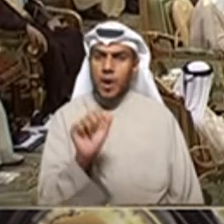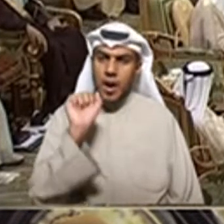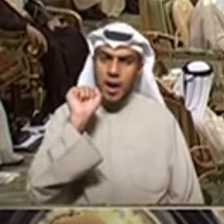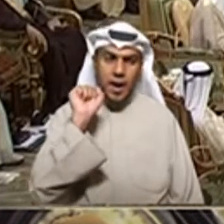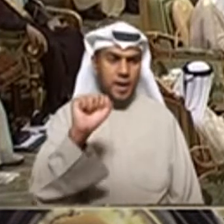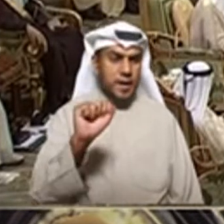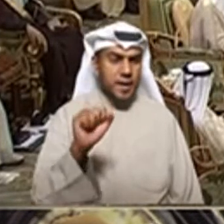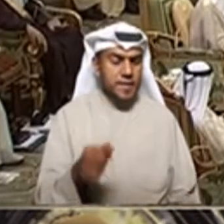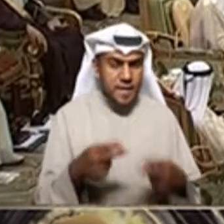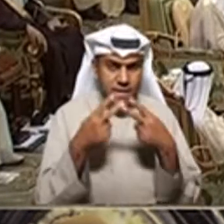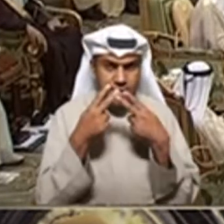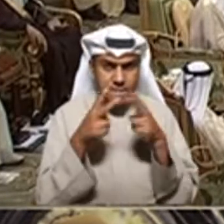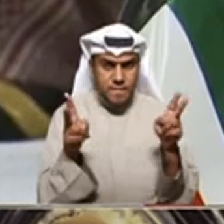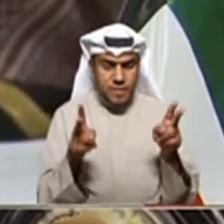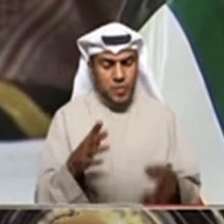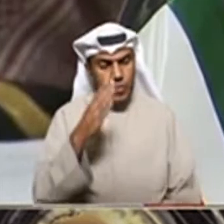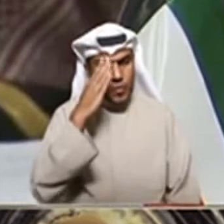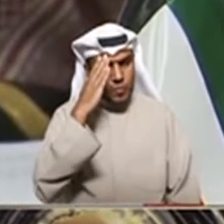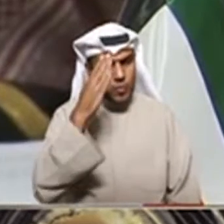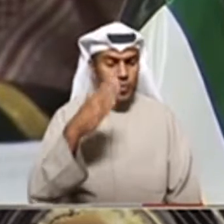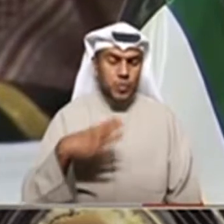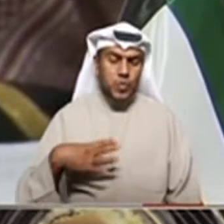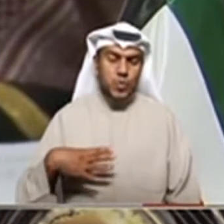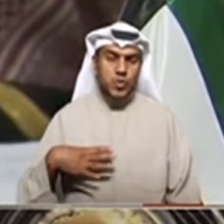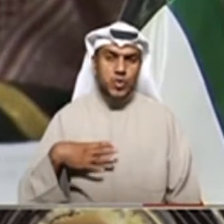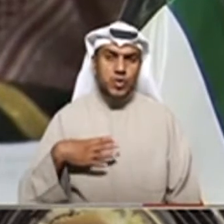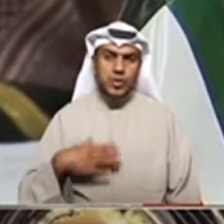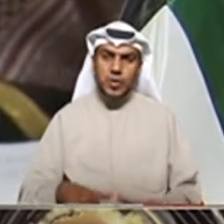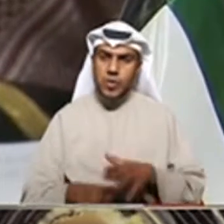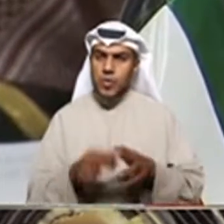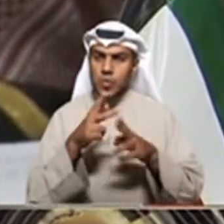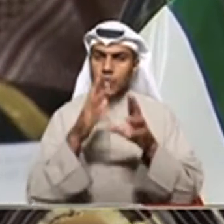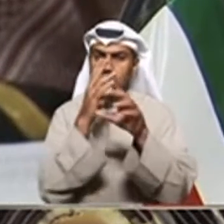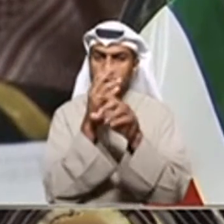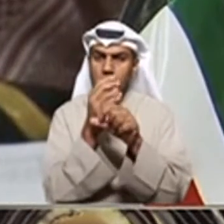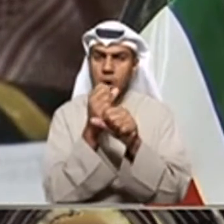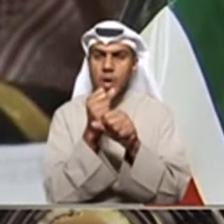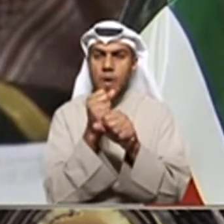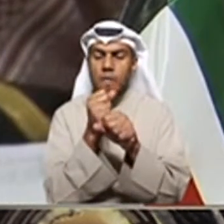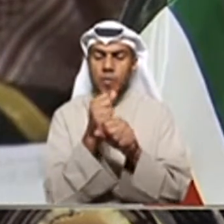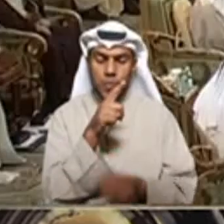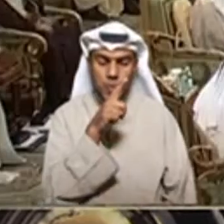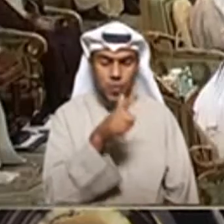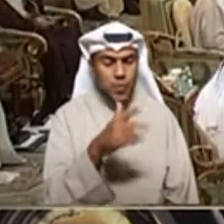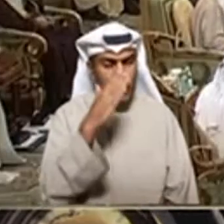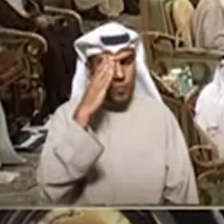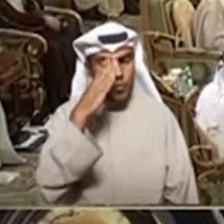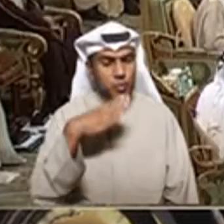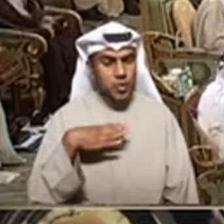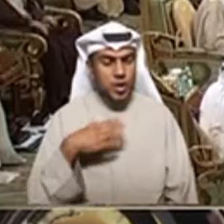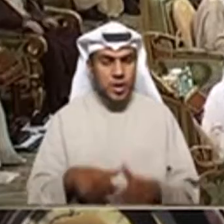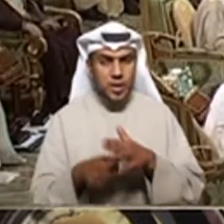خلال الافتتاح بمضامين كلمة سمو أمير البلاد رعاه الله واصفا إياها بالمعبرة وعلى